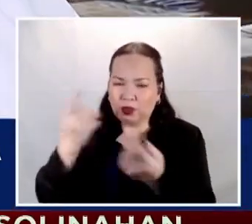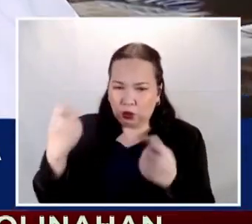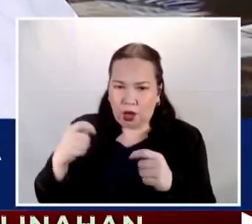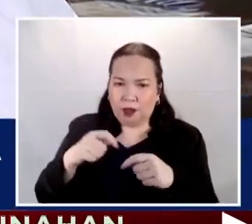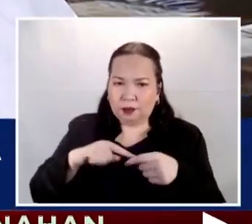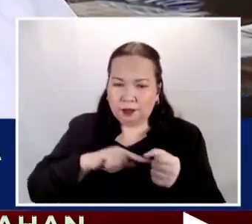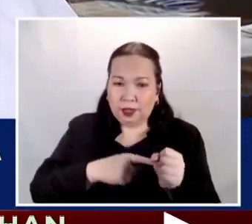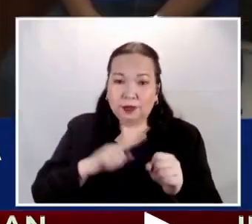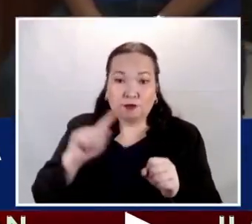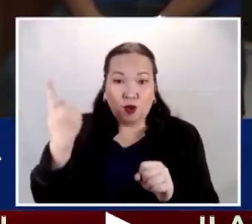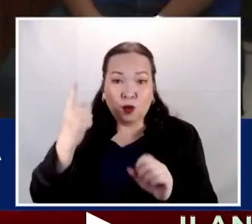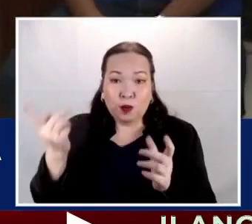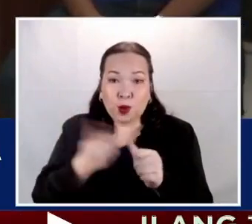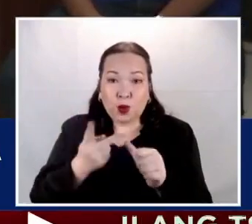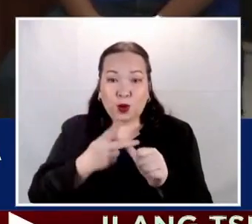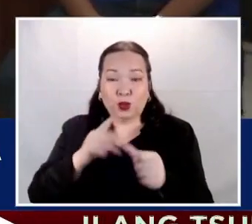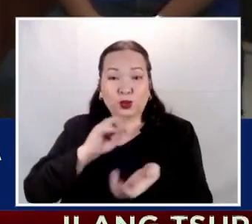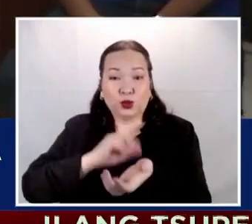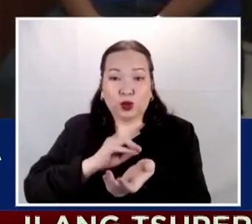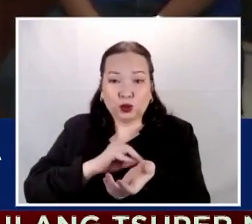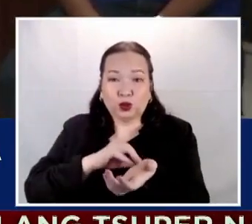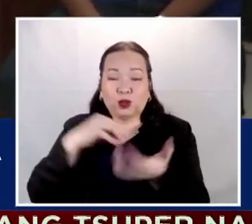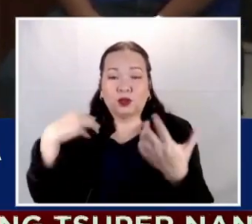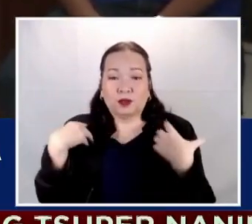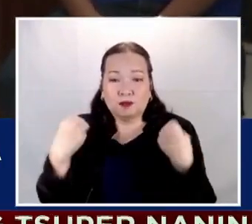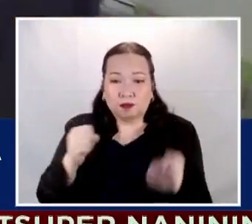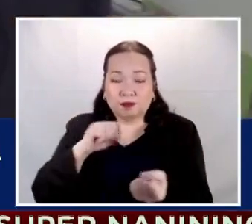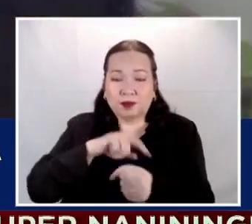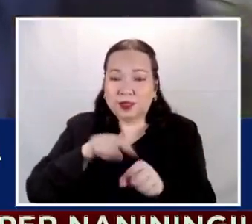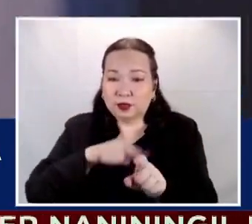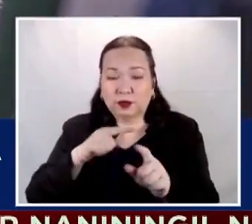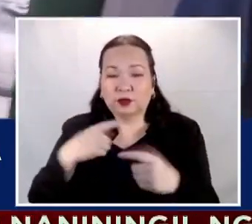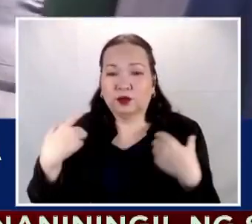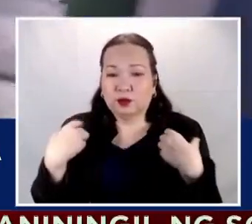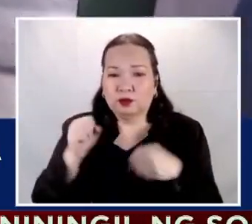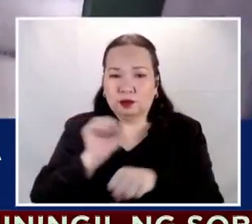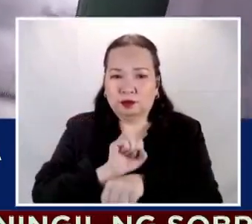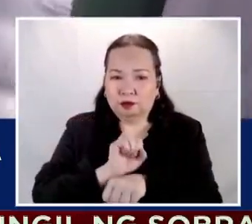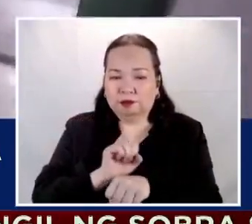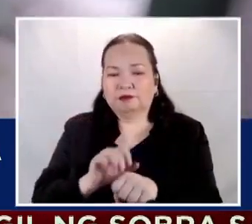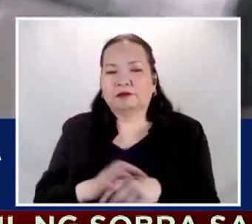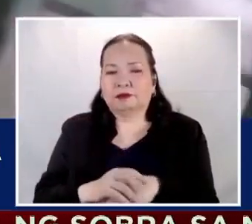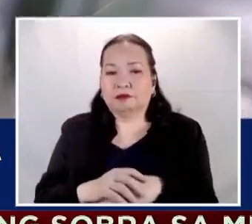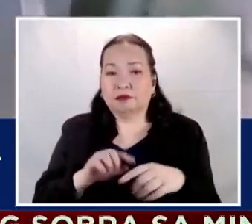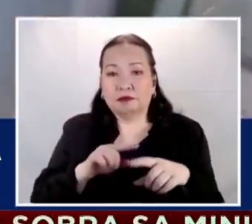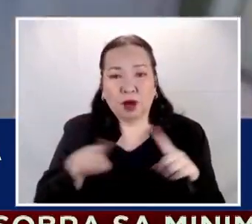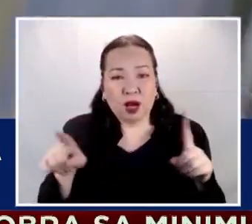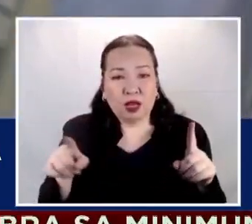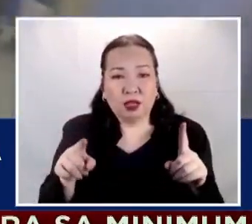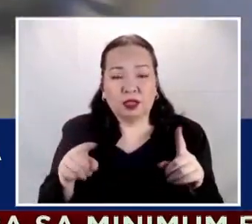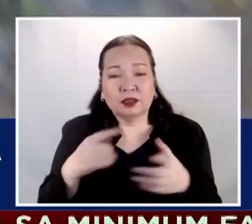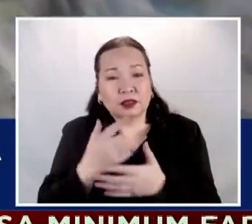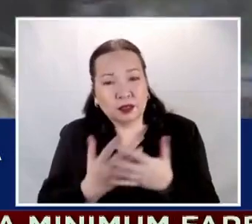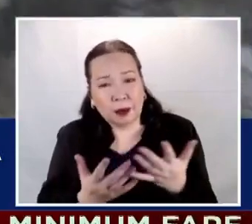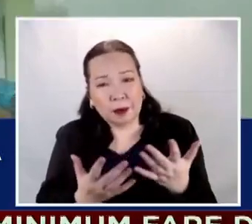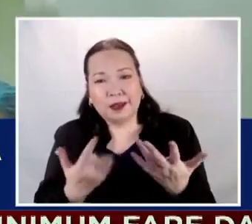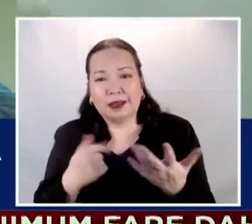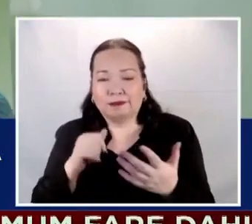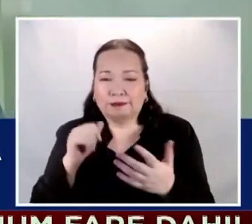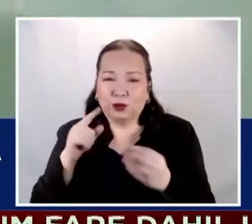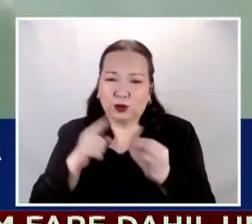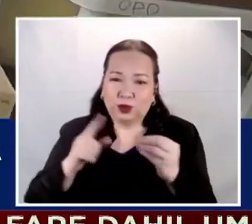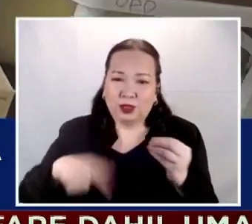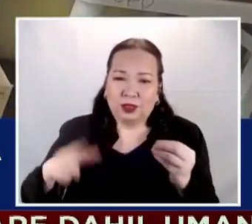mga healthcare worker na siyang pinakalantad sa sakit. Yun nga lang, hindi na inabot ng ibang health worker ang